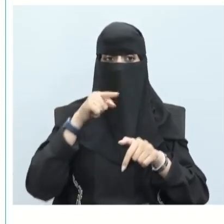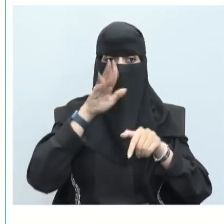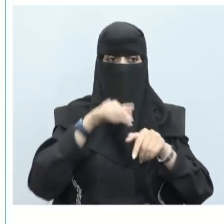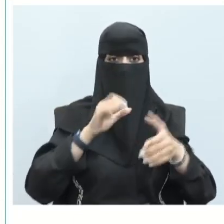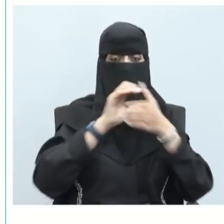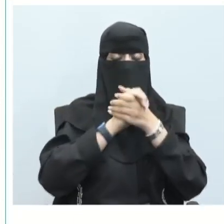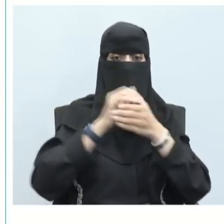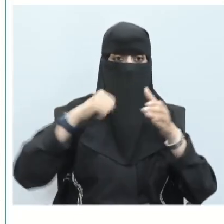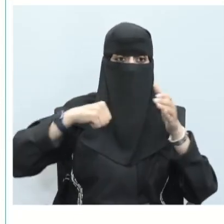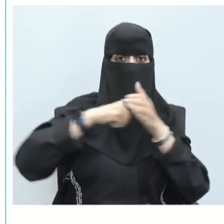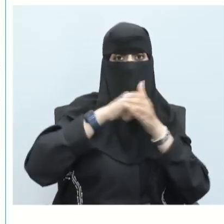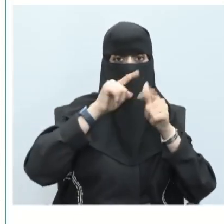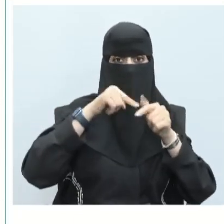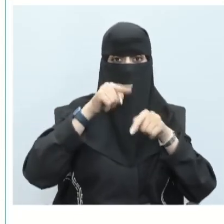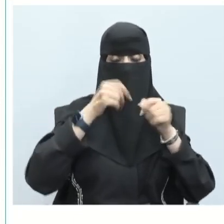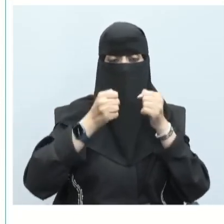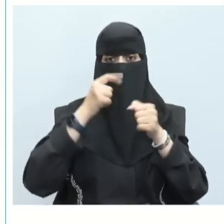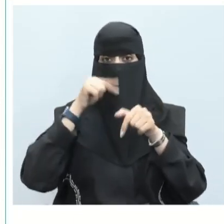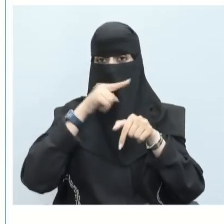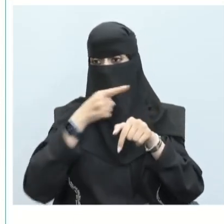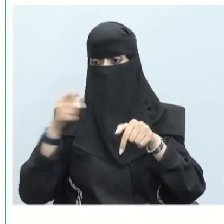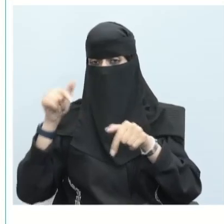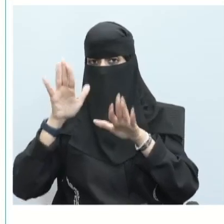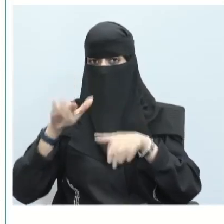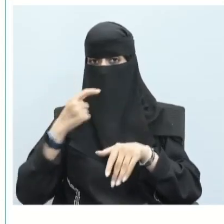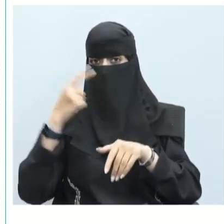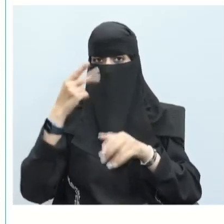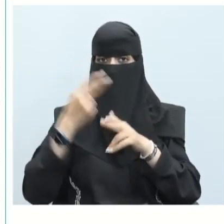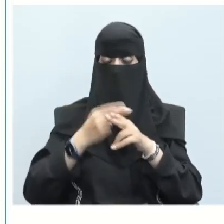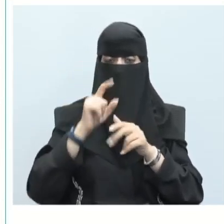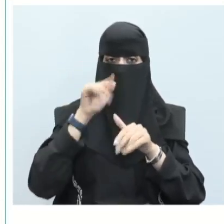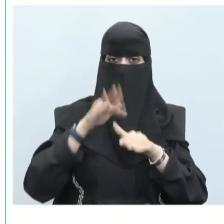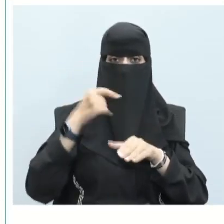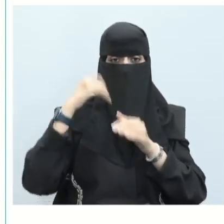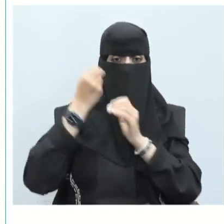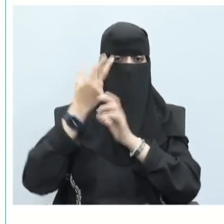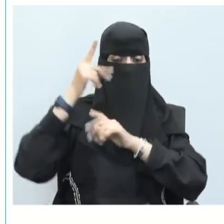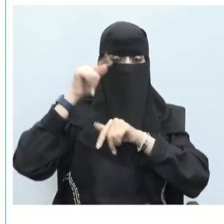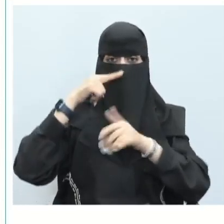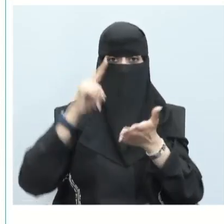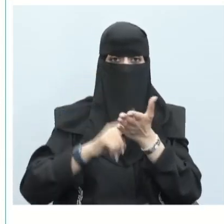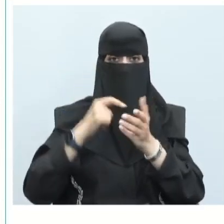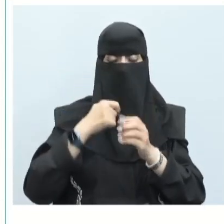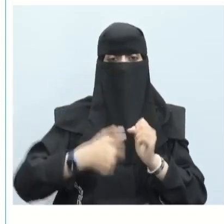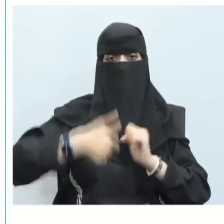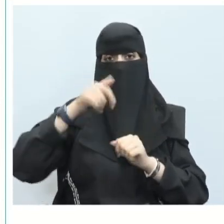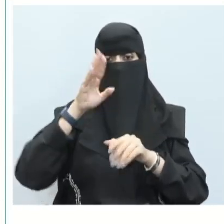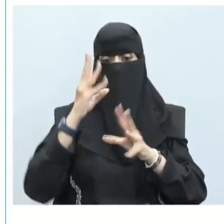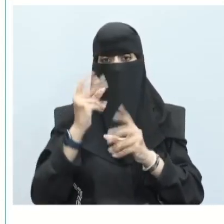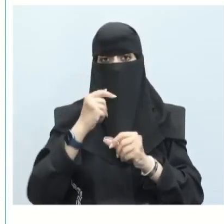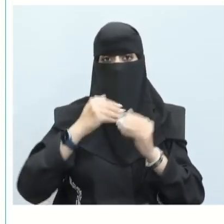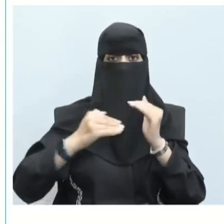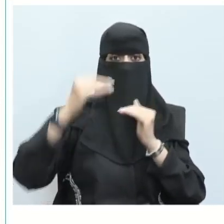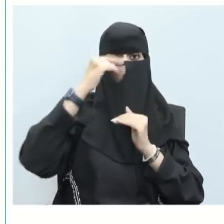سير ومع كل ما مررت به في هذا الفصل الدراسي اعتقد انني يجب ان احصل على